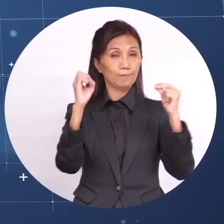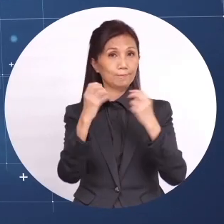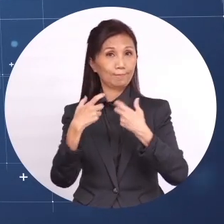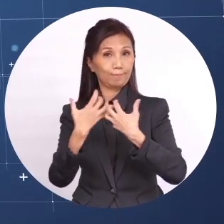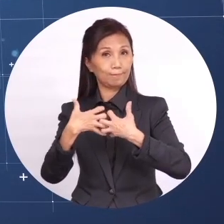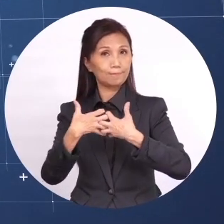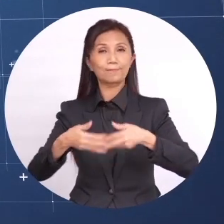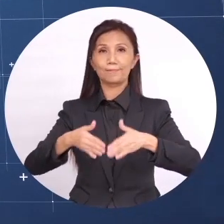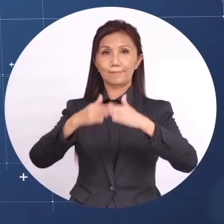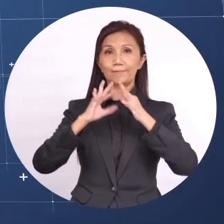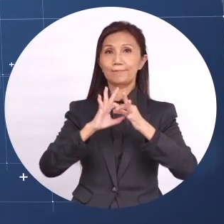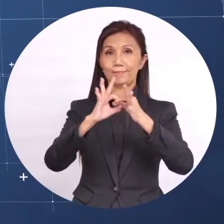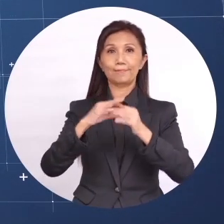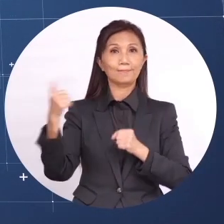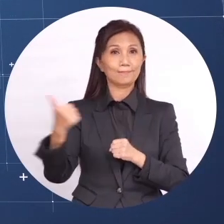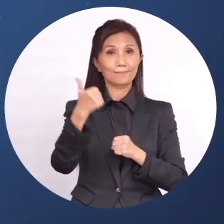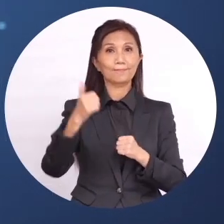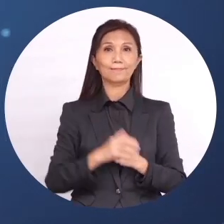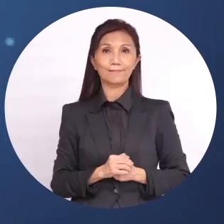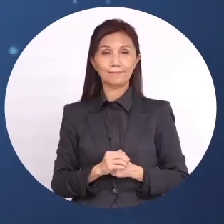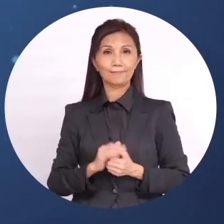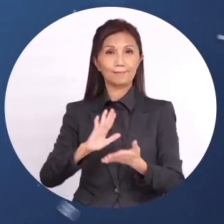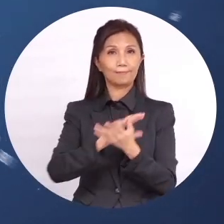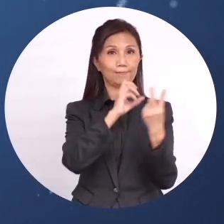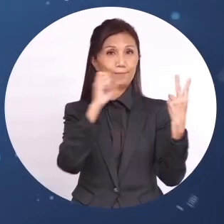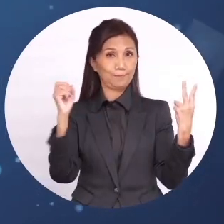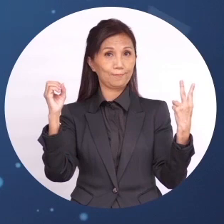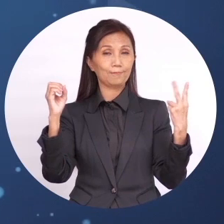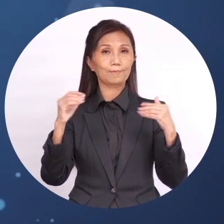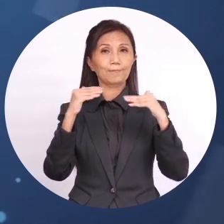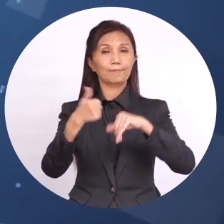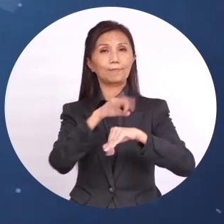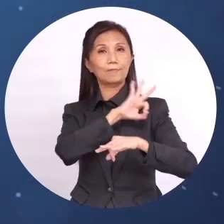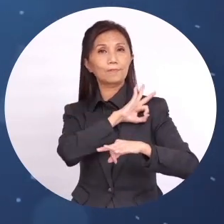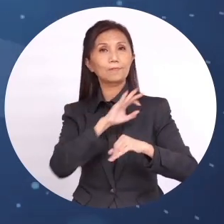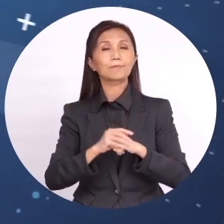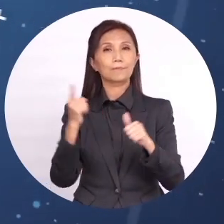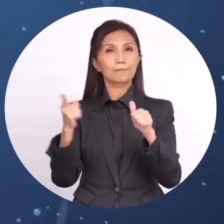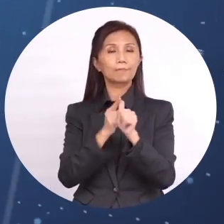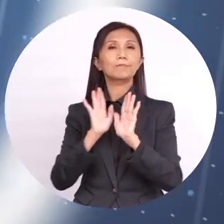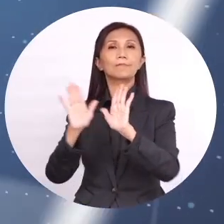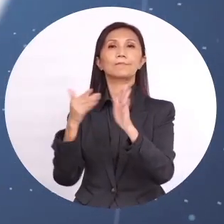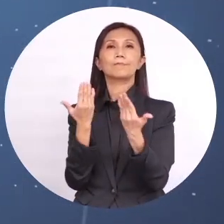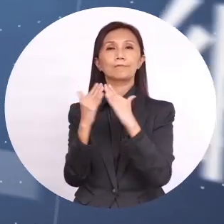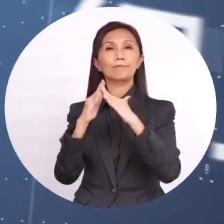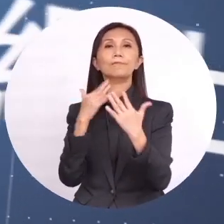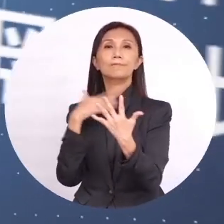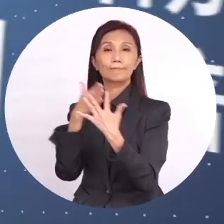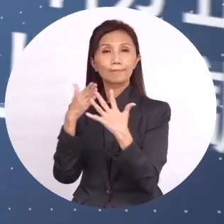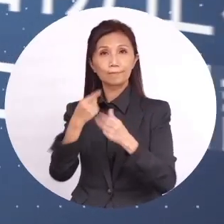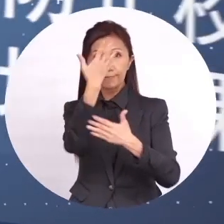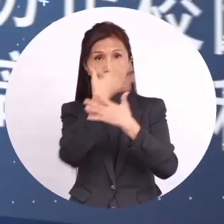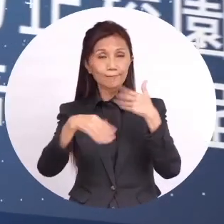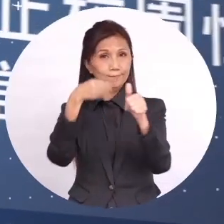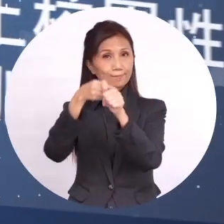构建立了联系。2007年平机会推出首个防止校园性骚扰网上